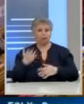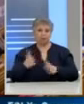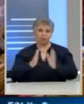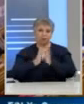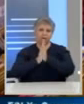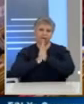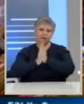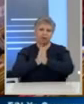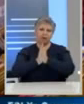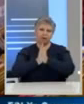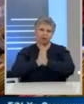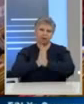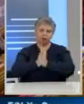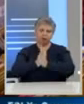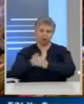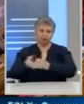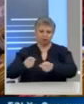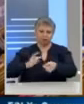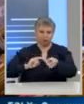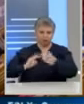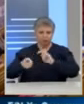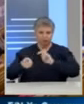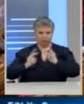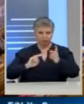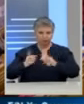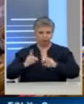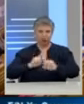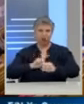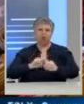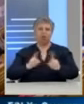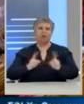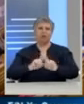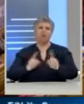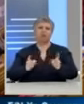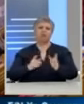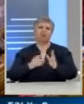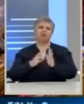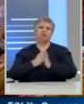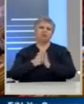κάνει στα πλαίσια μιας αγόρευσης.